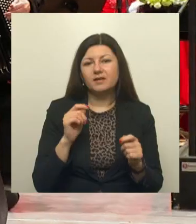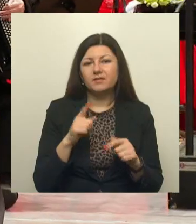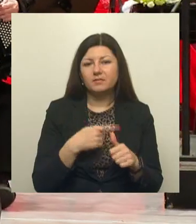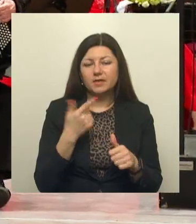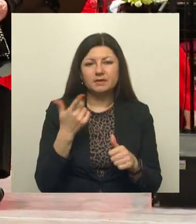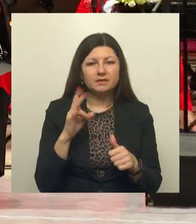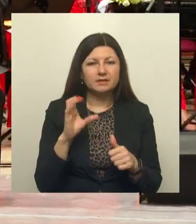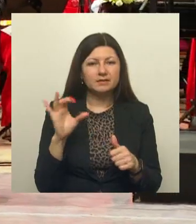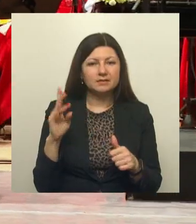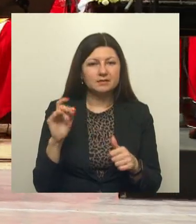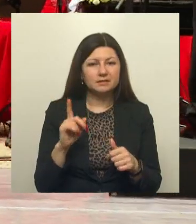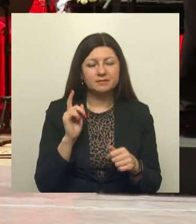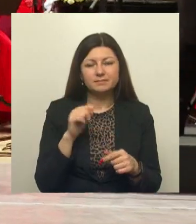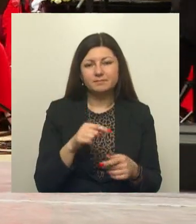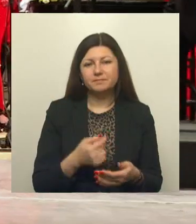Гнесиных.